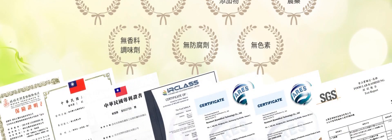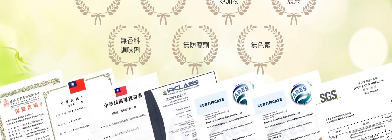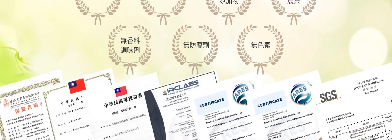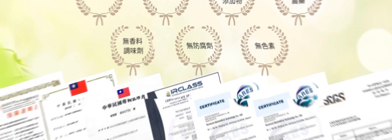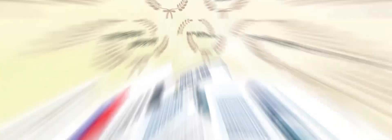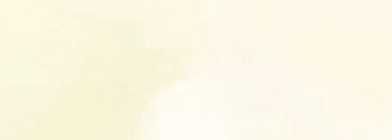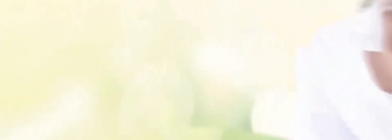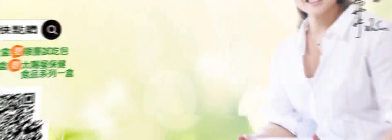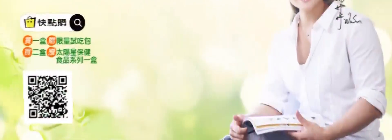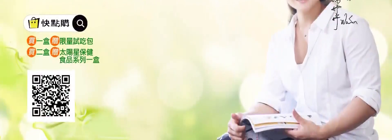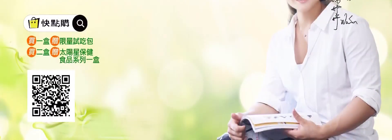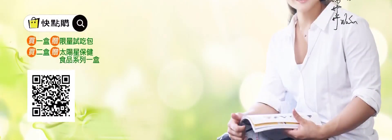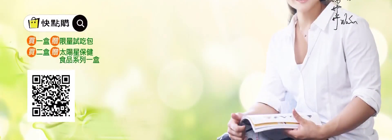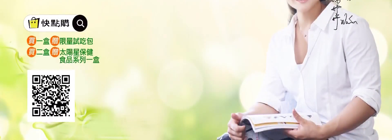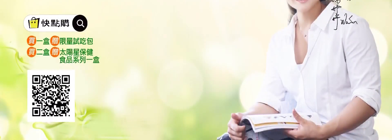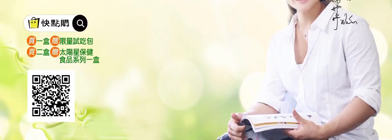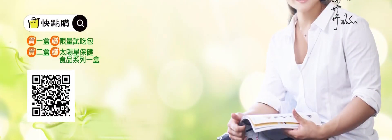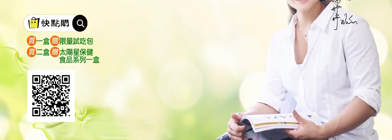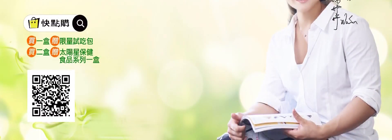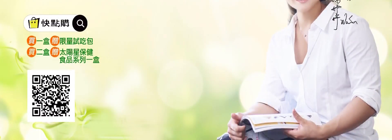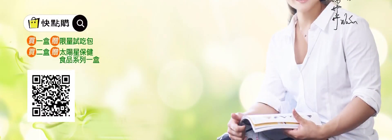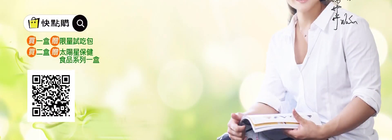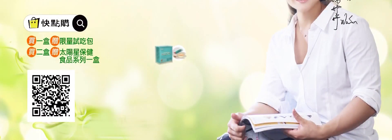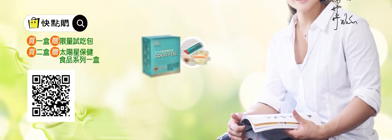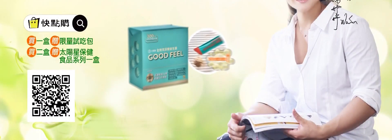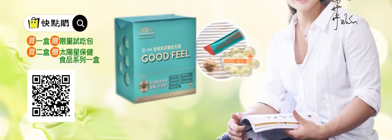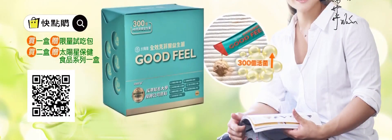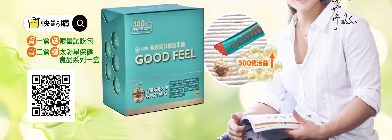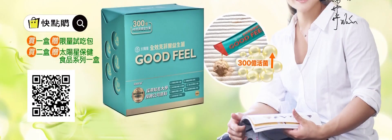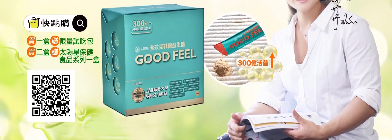安心。每日克菲尔，时刻美好